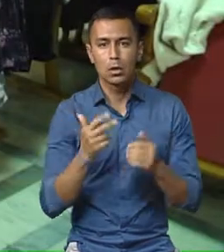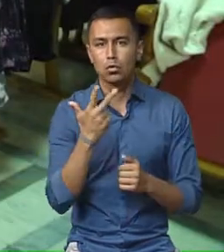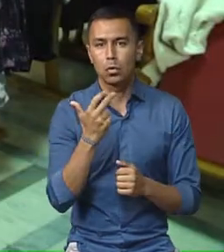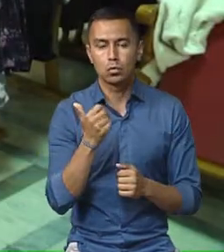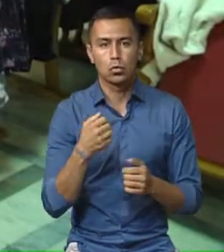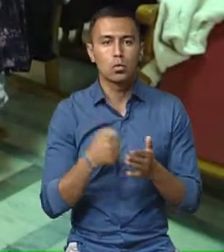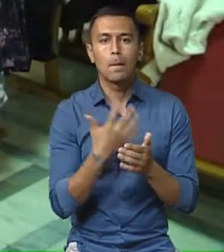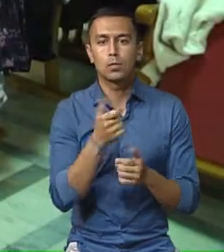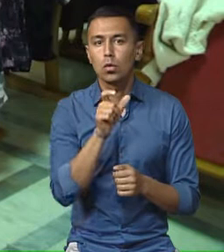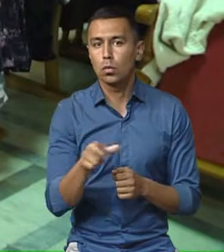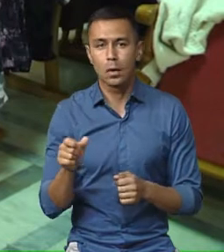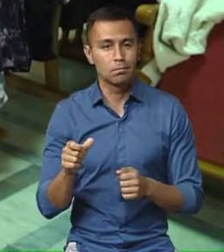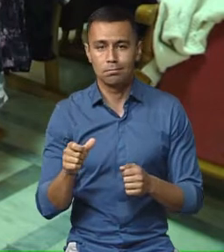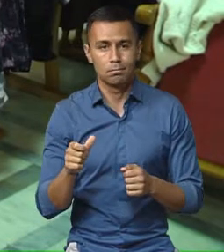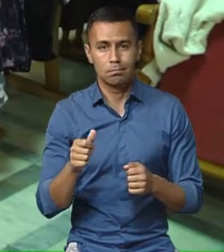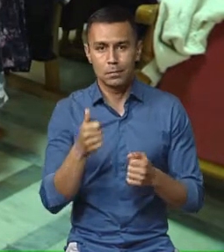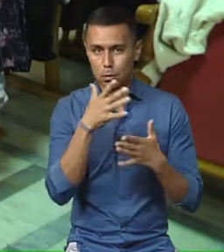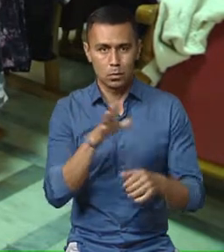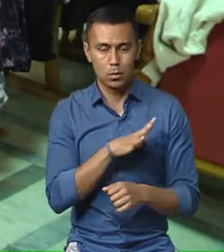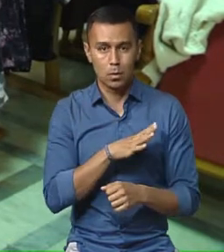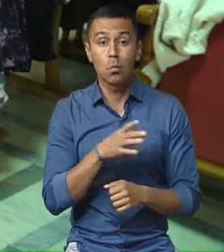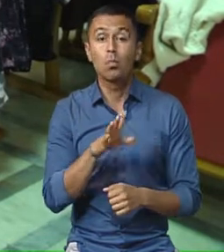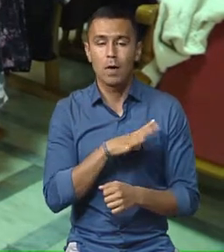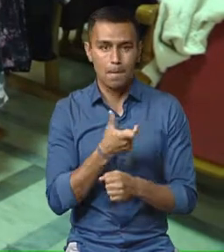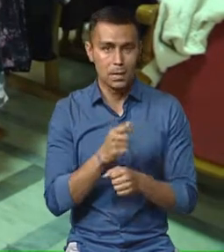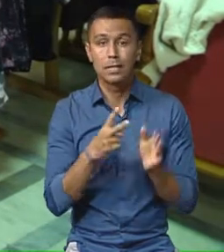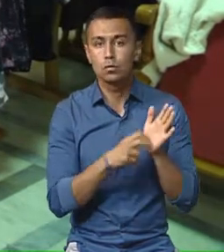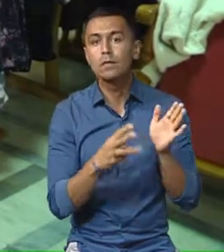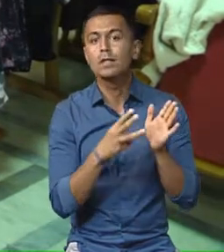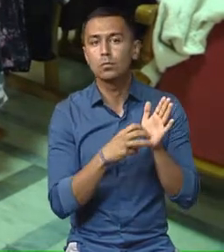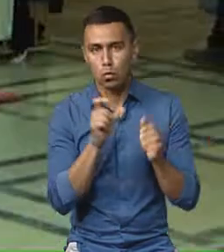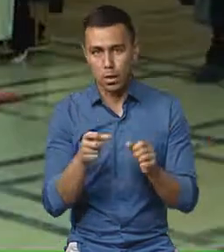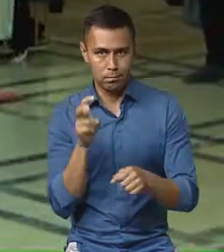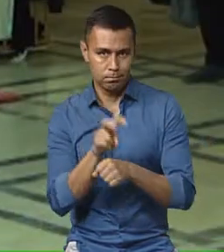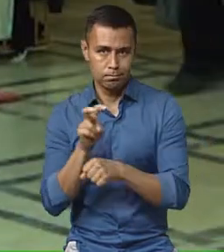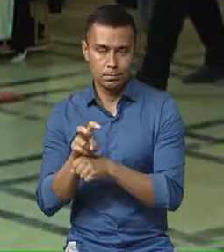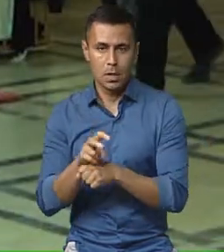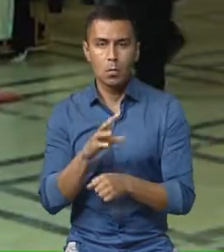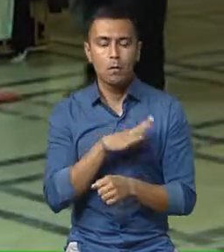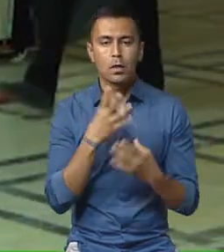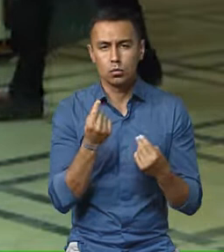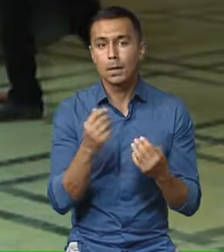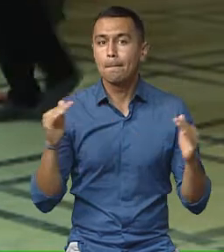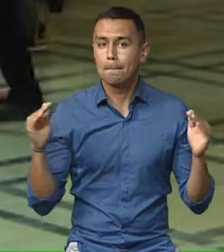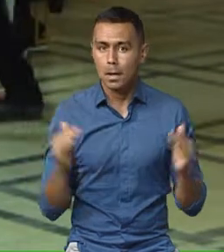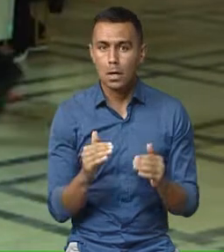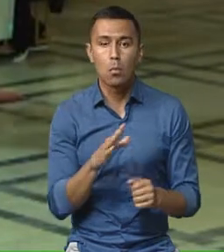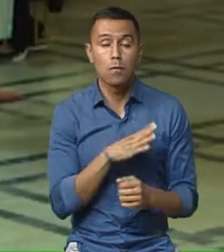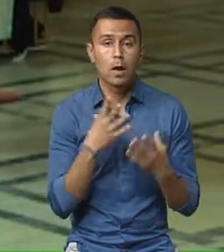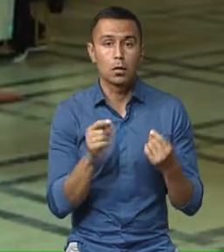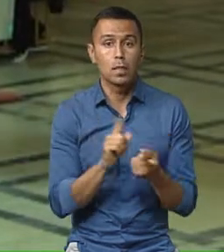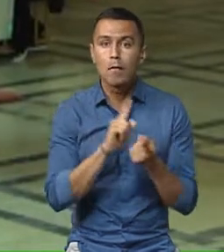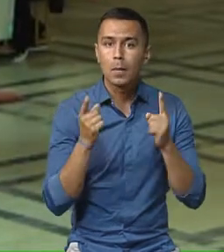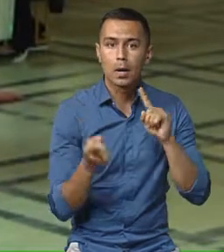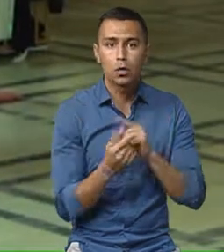там до 500 людей ну не буває. Буває більше, 700, 800. Буває день, що трошечки менше, а буває день, що